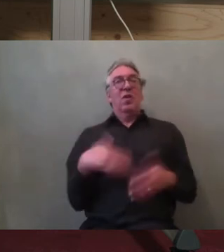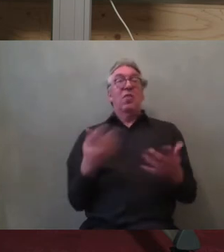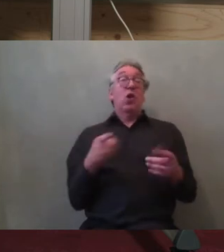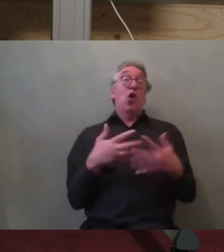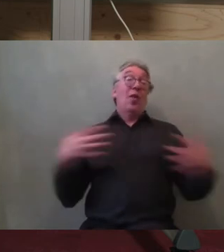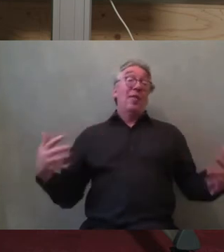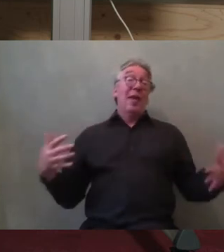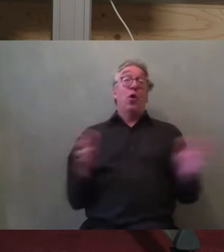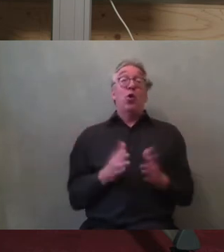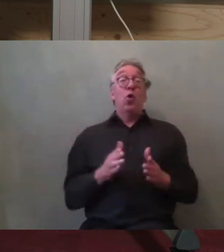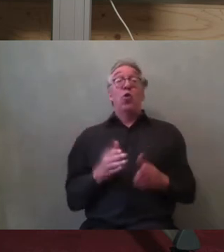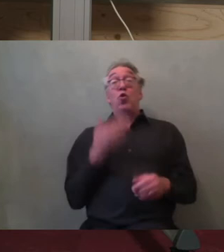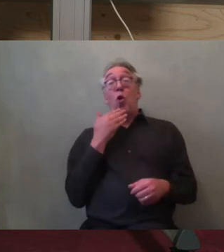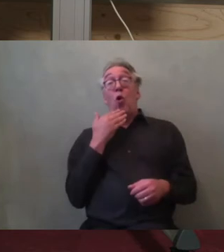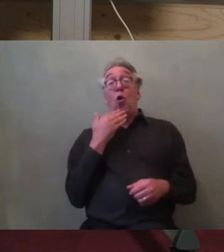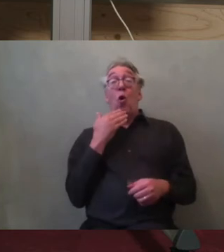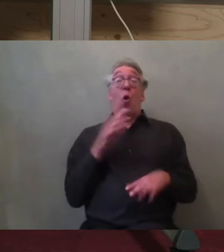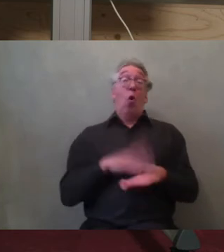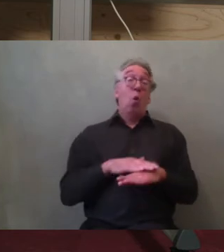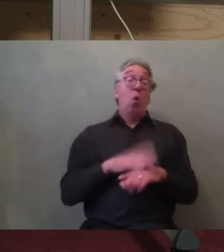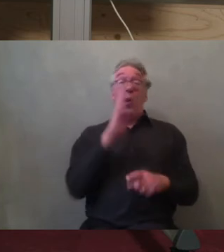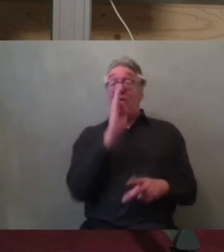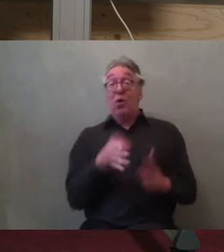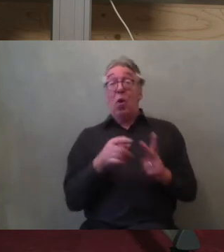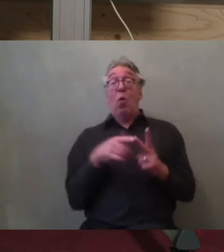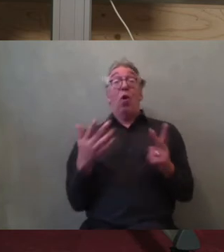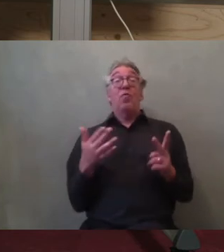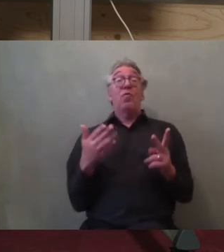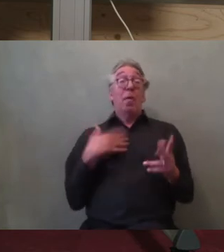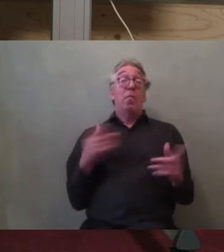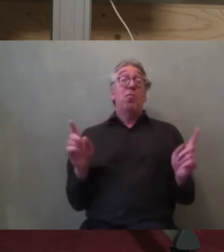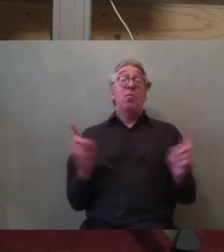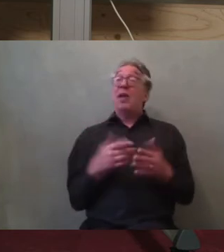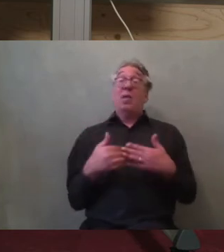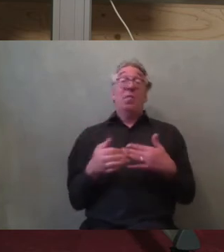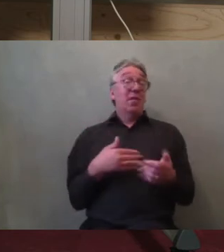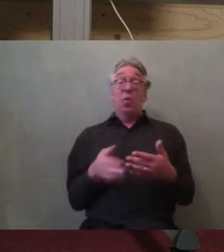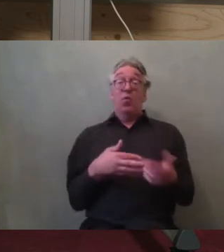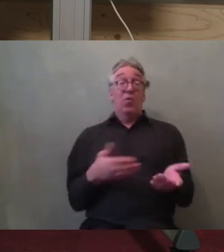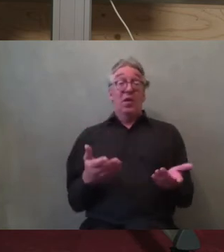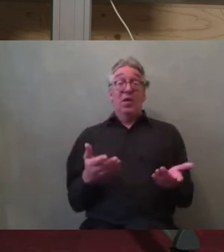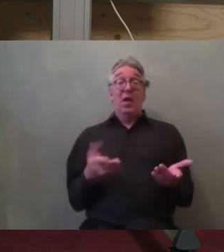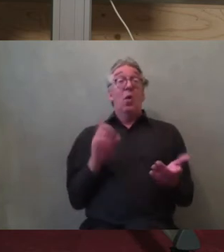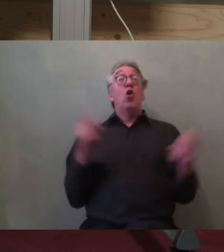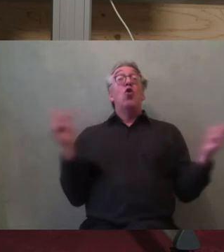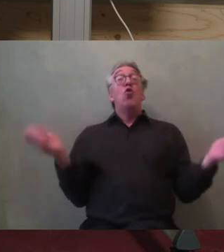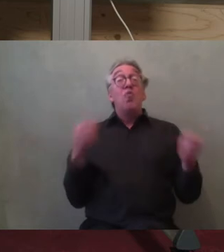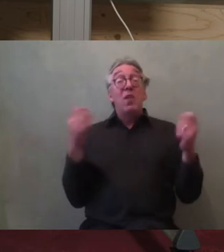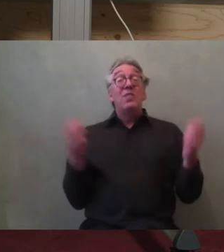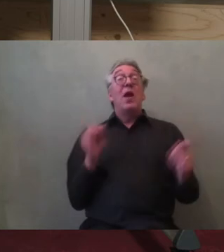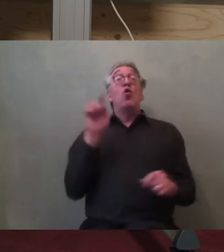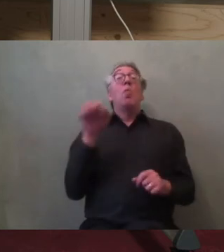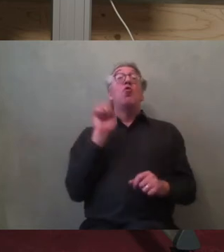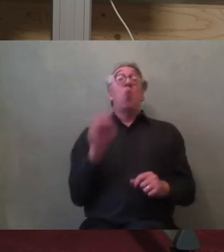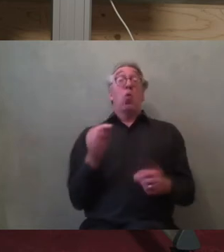jong, oud, homo, hetero, of een beperking hebt, of niet. Op een festival kom je voor de sfeer en kom je voor de